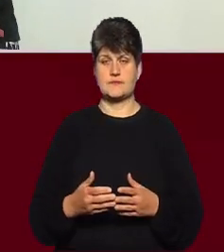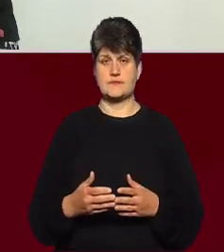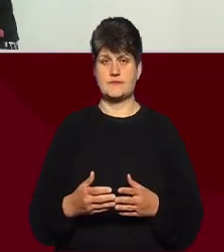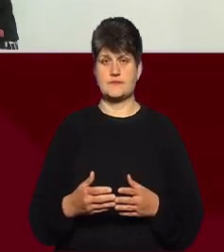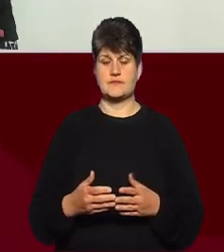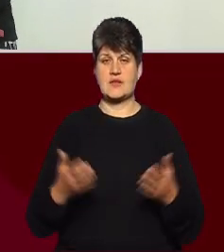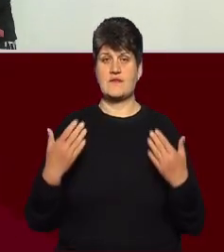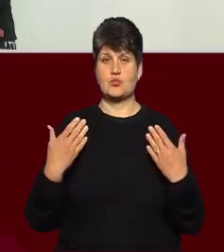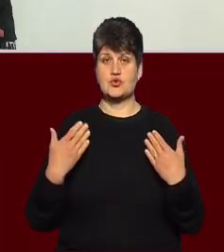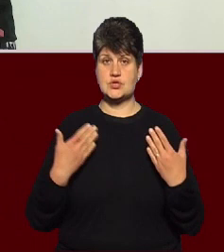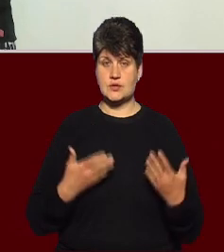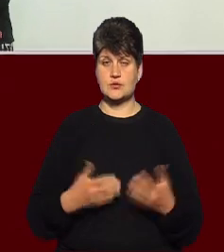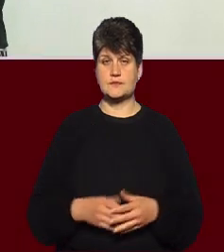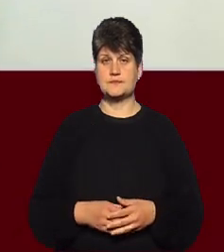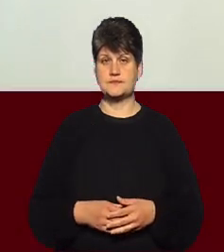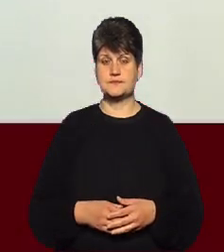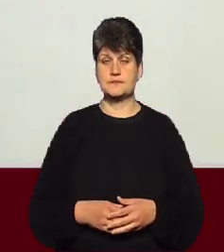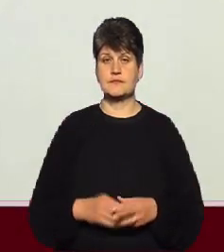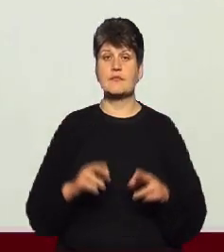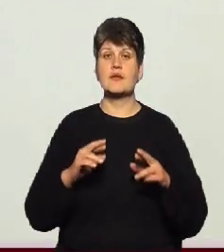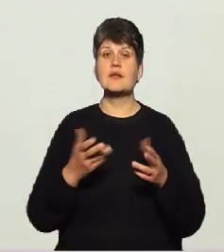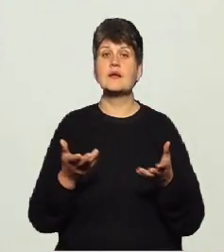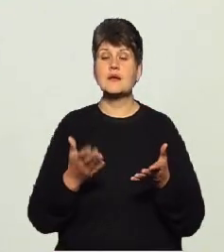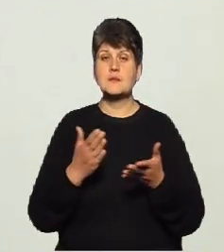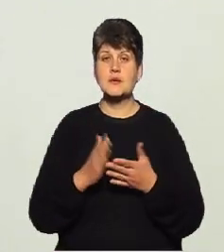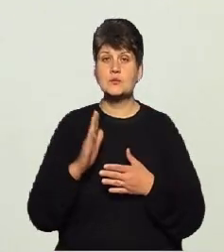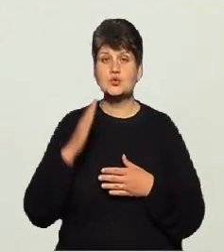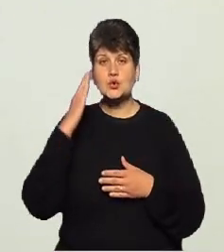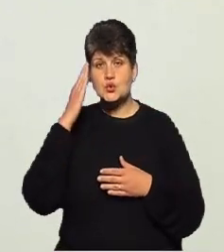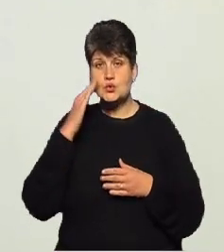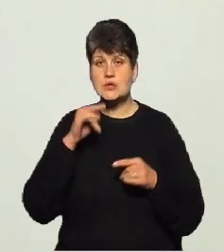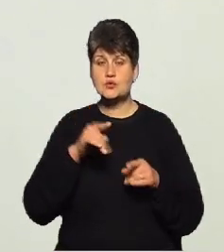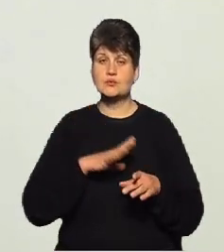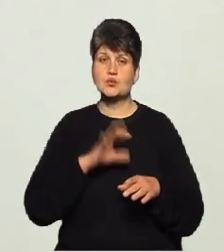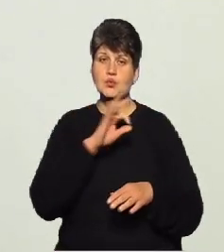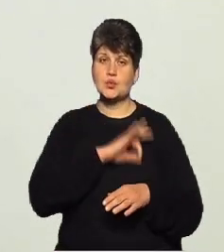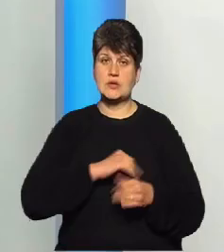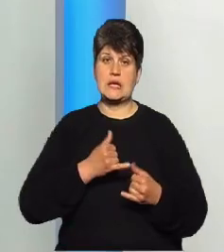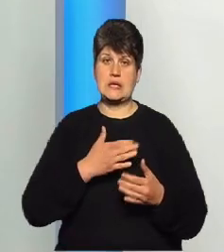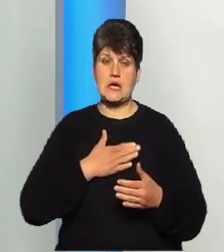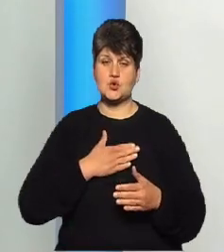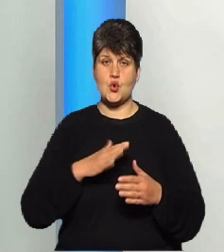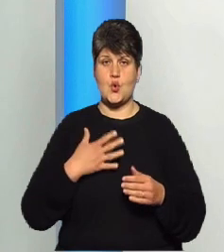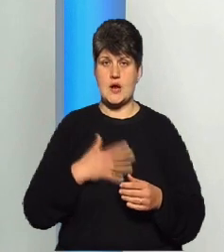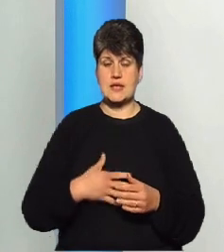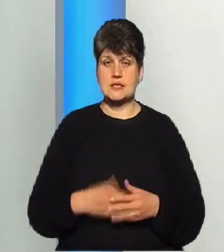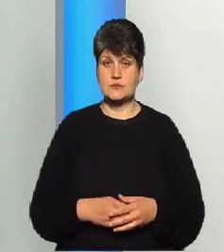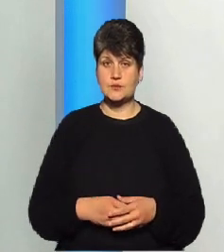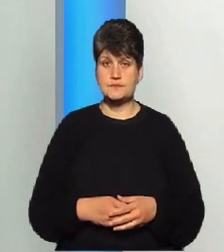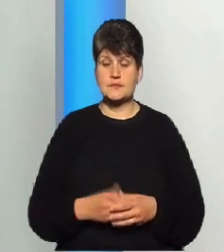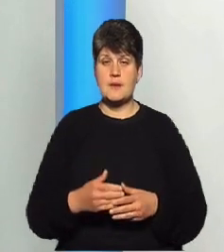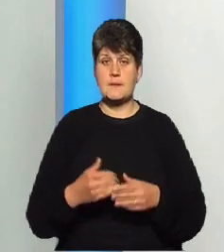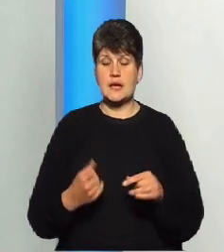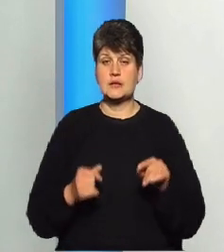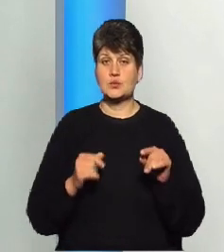А от, власне, яким має бути сон для того, щоб він був корисним для нашого організму? Передусім,